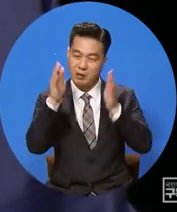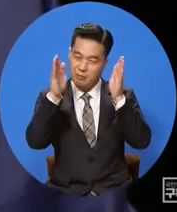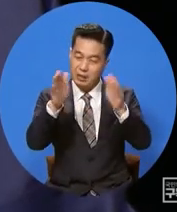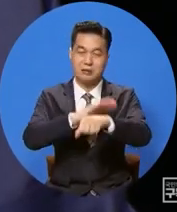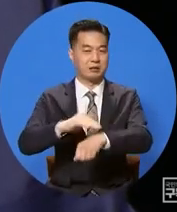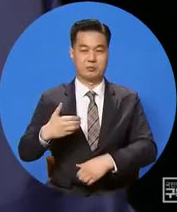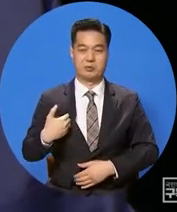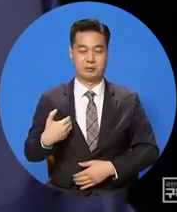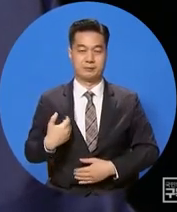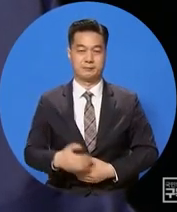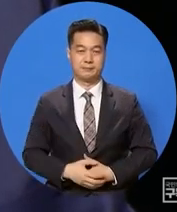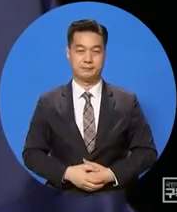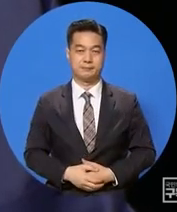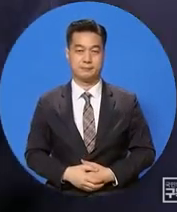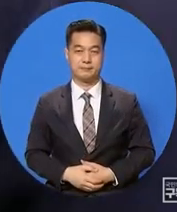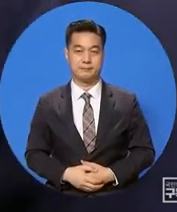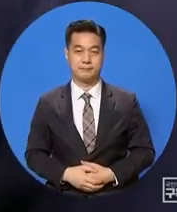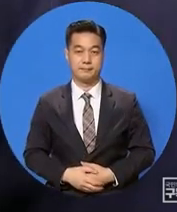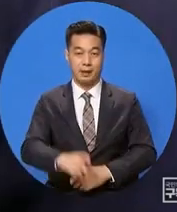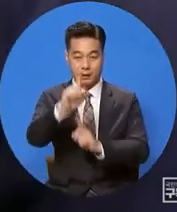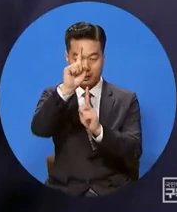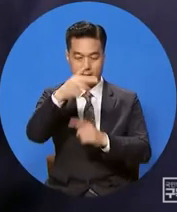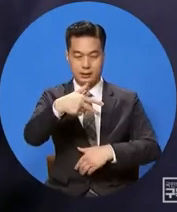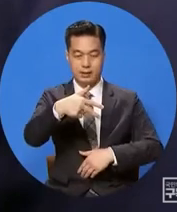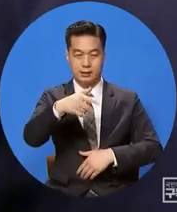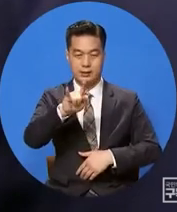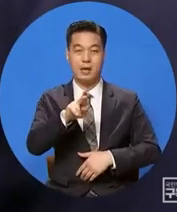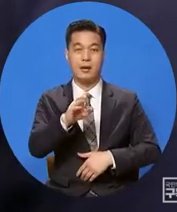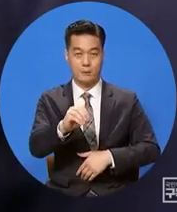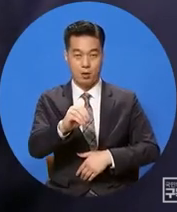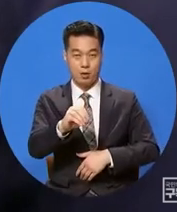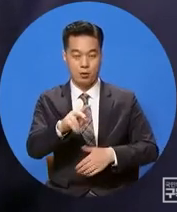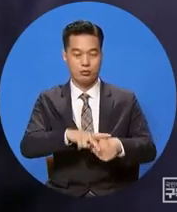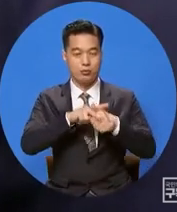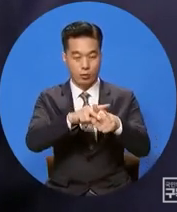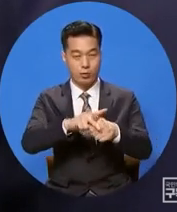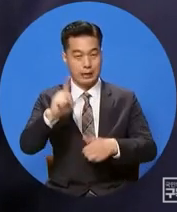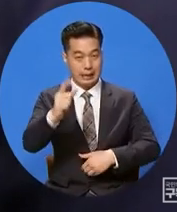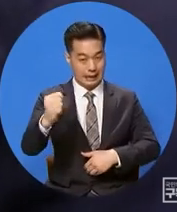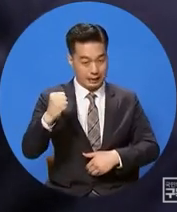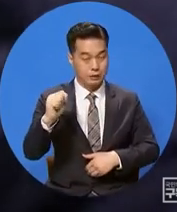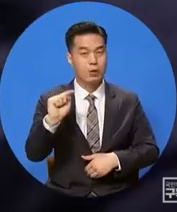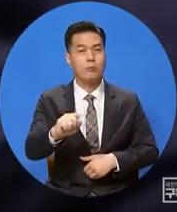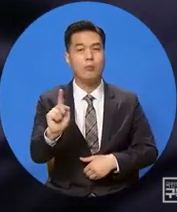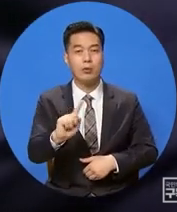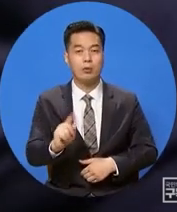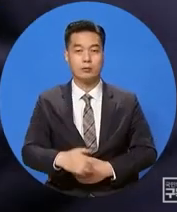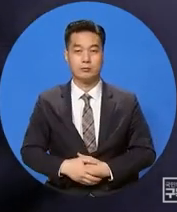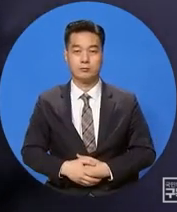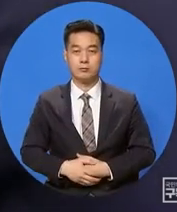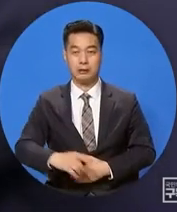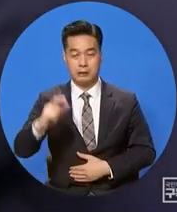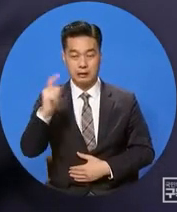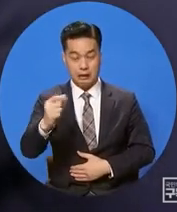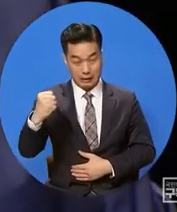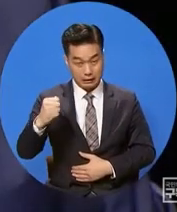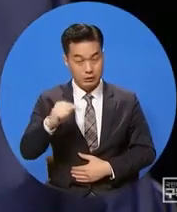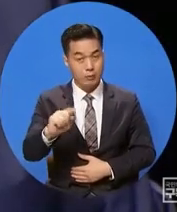모르겠습니다. 네. 이재명 후보에 대한 강점을 물었습니다. 네네. 뭐가 강점입니까? 뭐 강점은